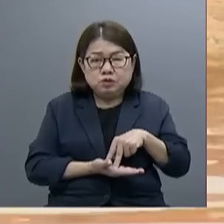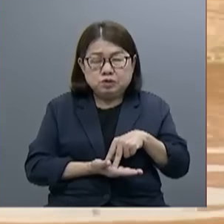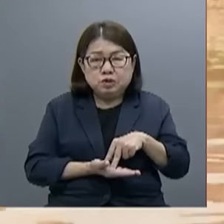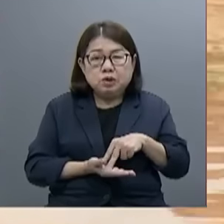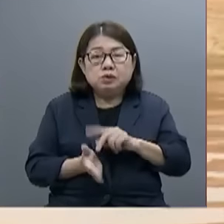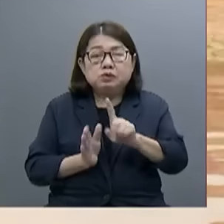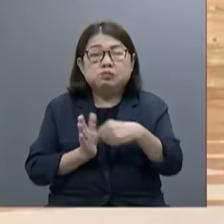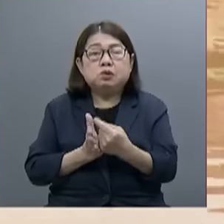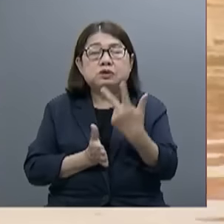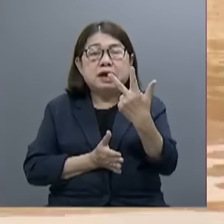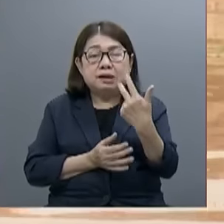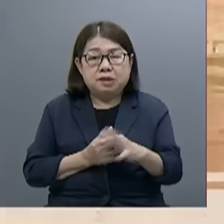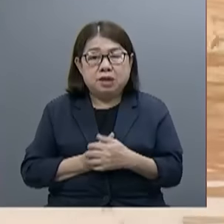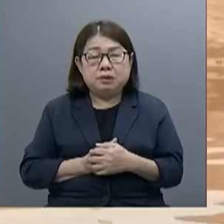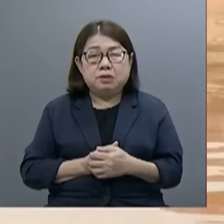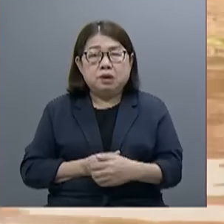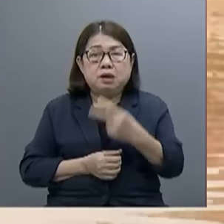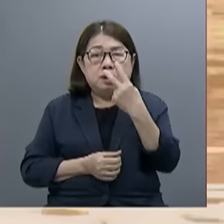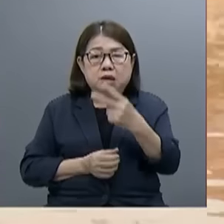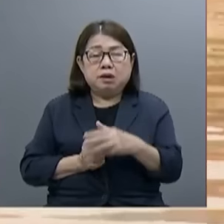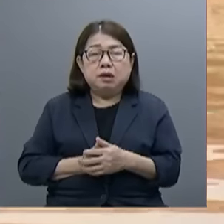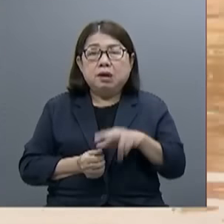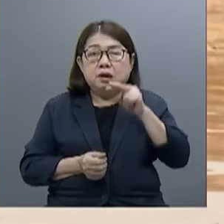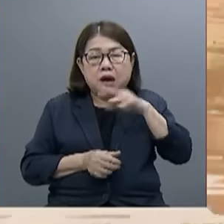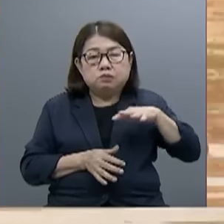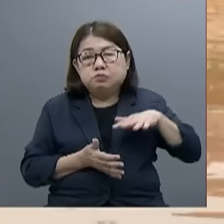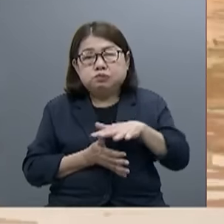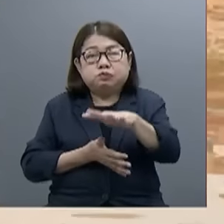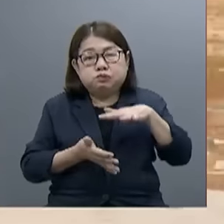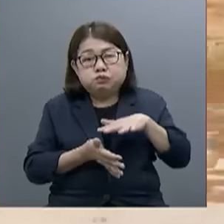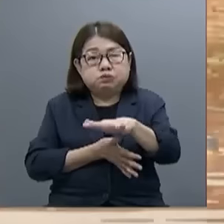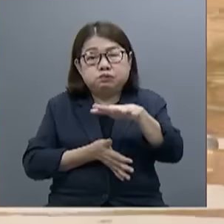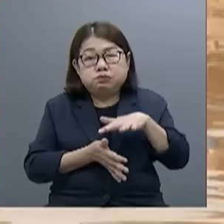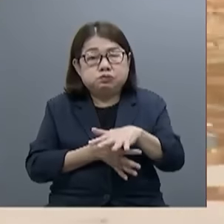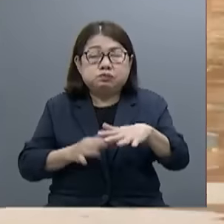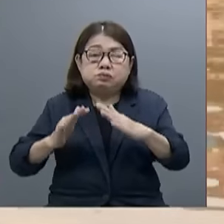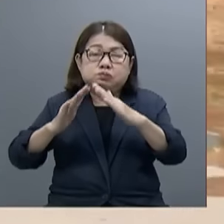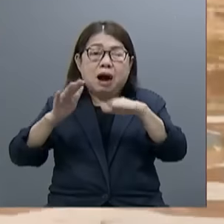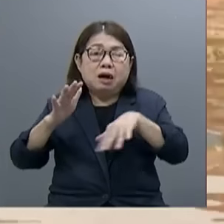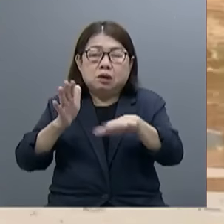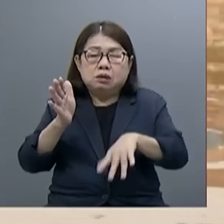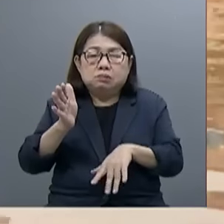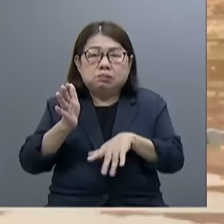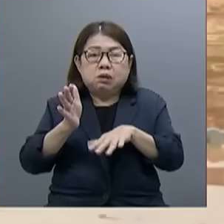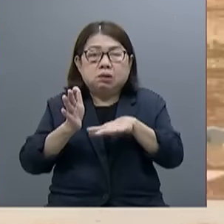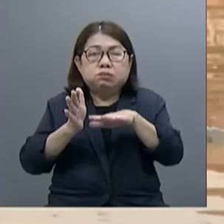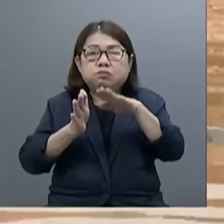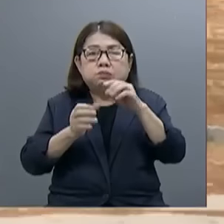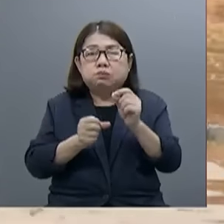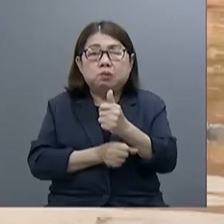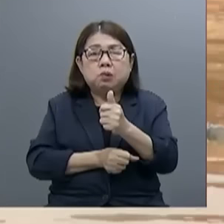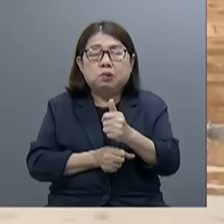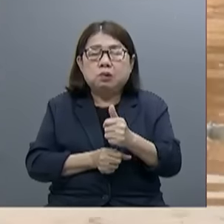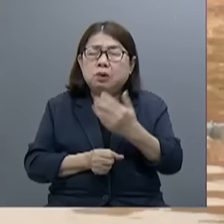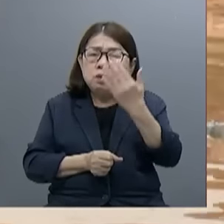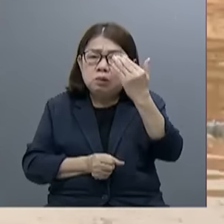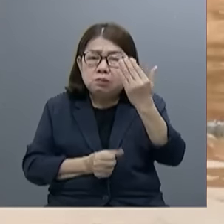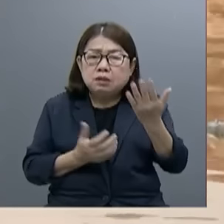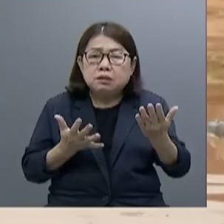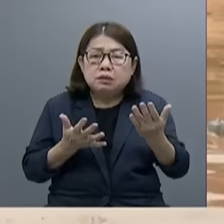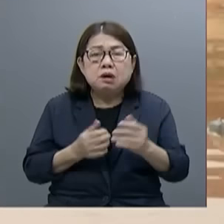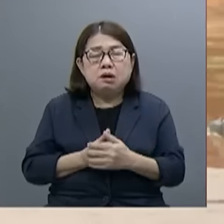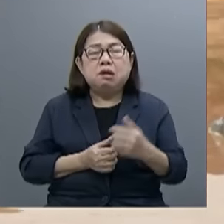ครับก็จะพบว่าสถานการณ์น้ำที่ไหลล้นตลิ่งเข้ามาในชุมชนยกระดับขึ้นอย่างรวดเร็วนะครับปัจจัยหนึ่งก็เนื่องจาก